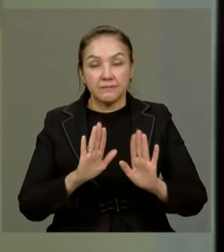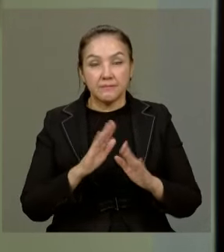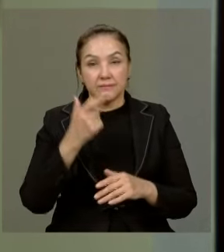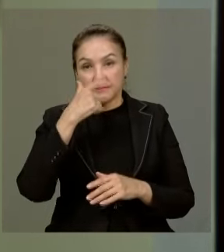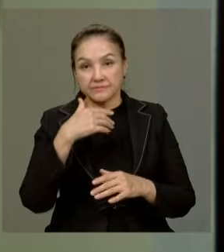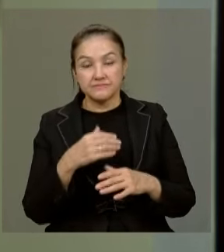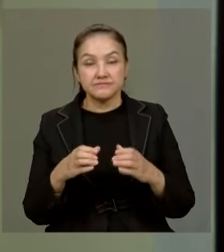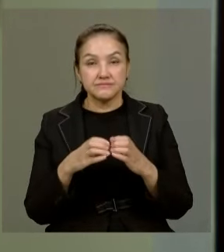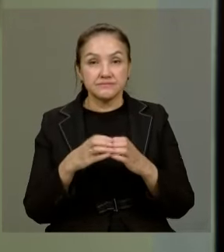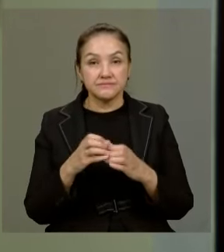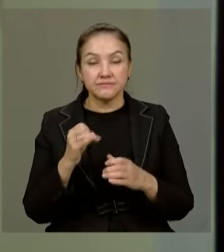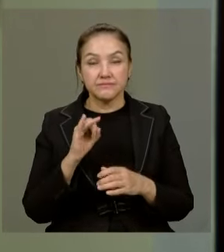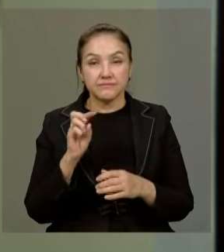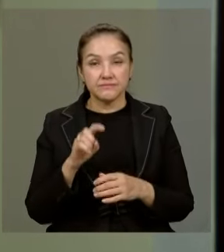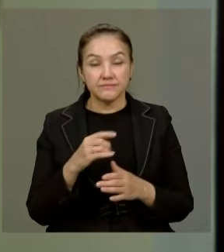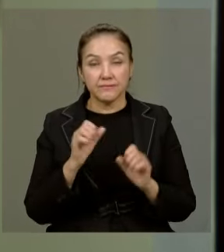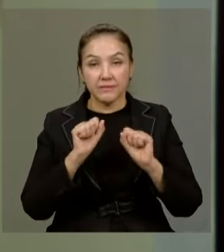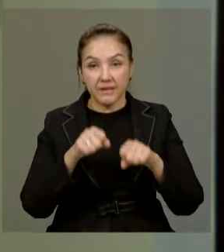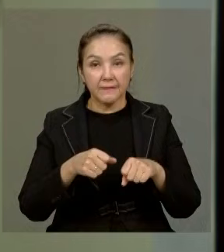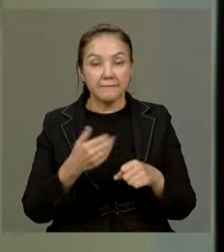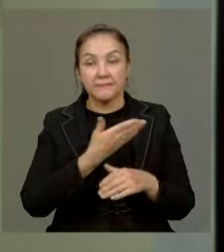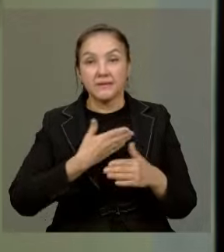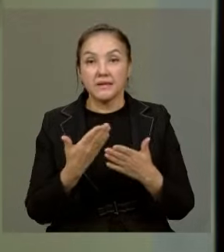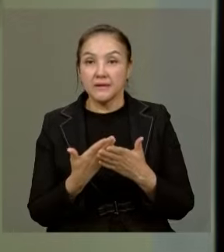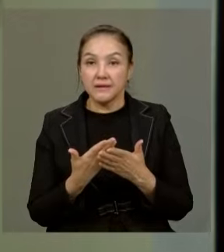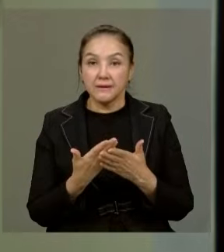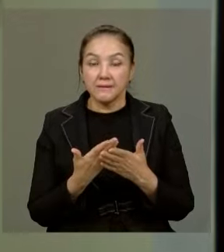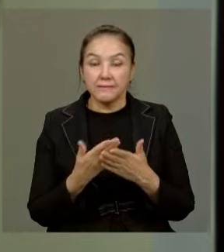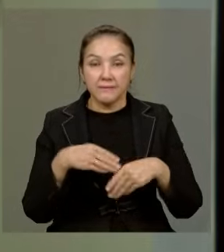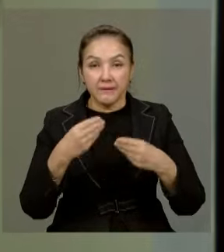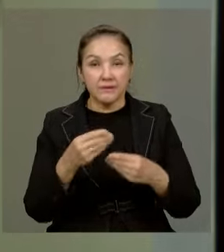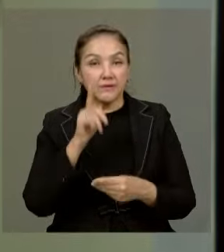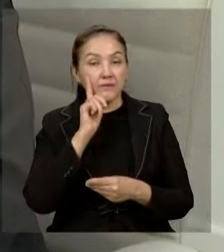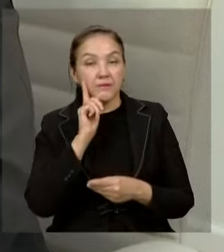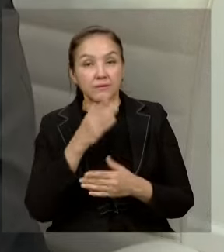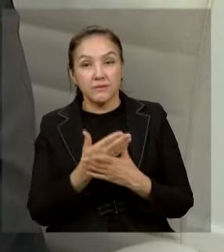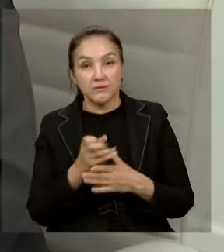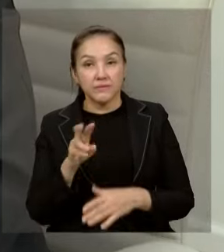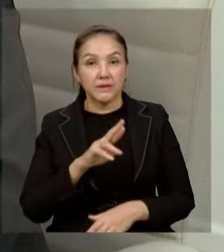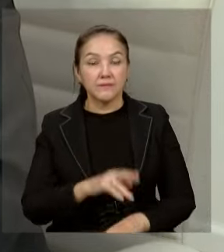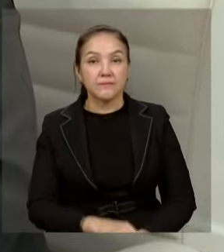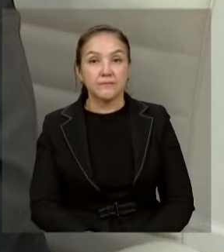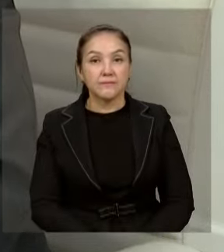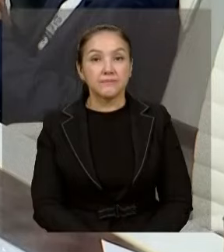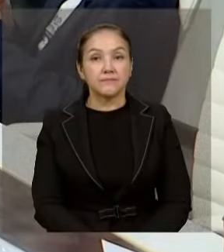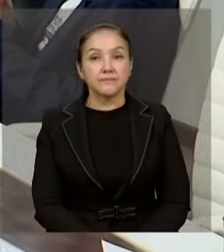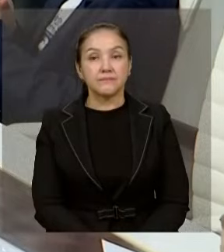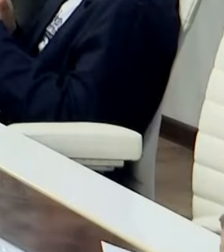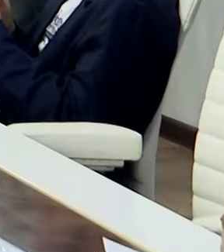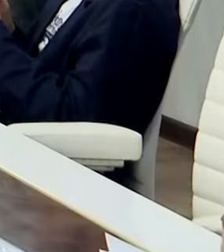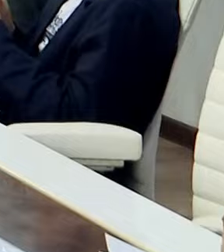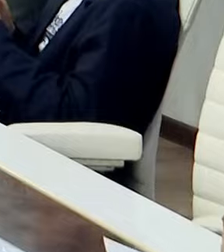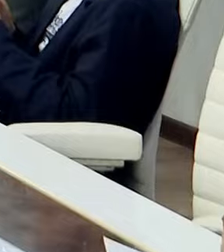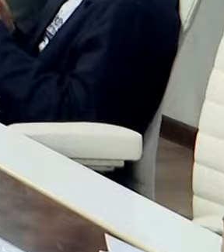собственные ресурсы может нам дать выгодные условия Николай сырба Самат Калинов